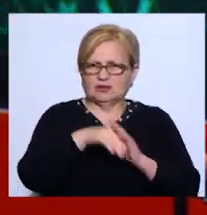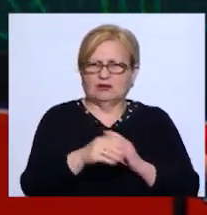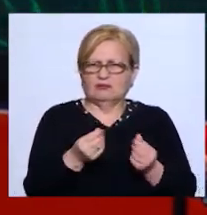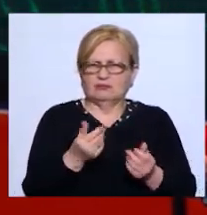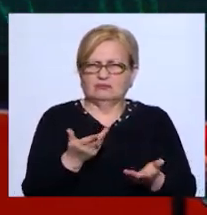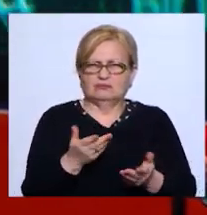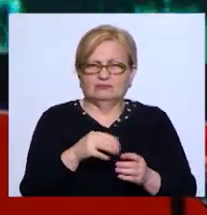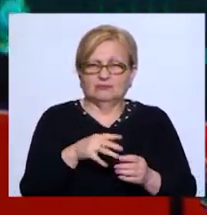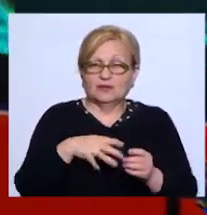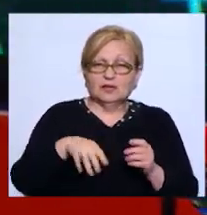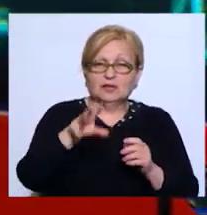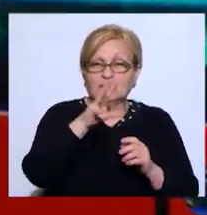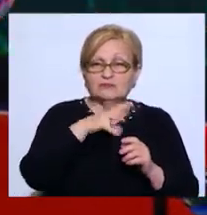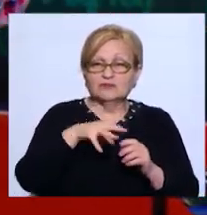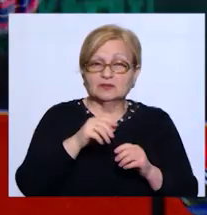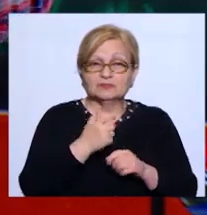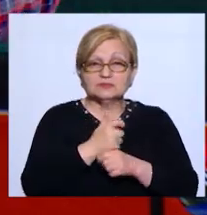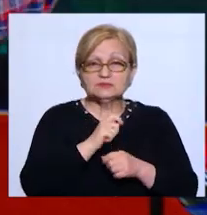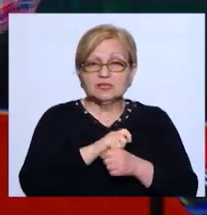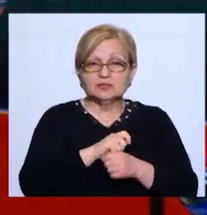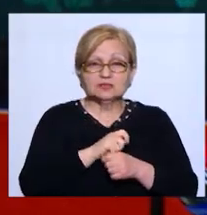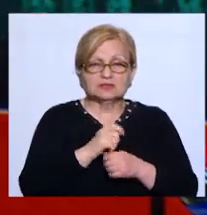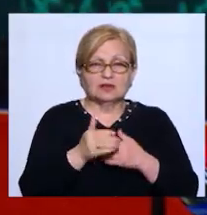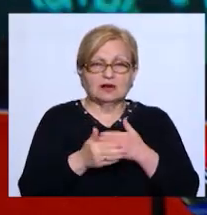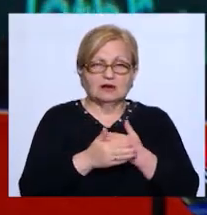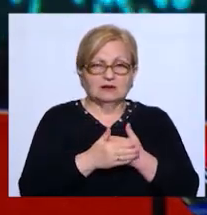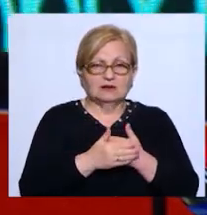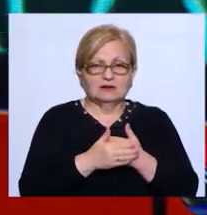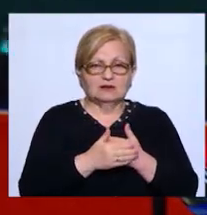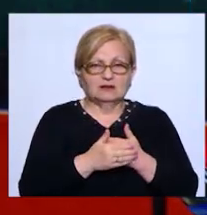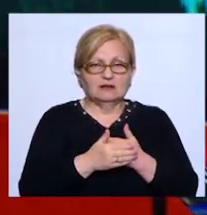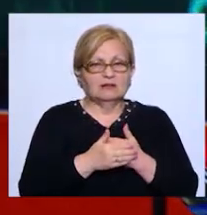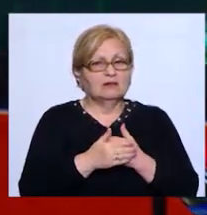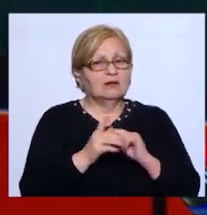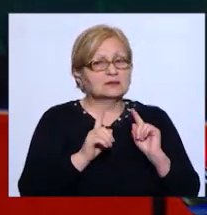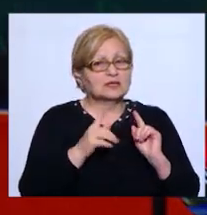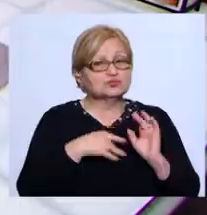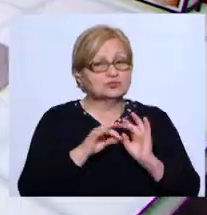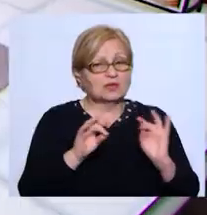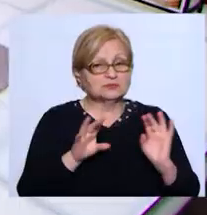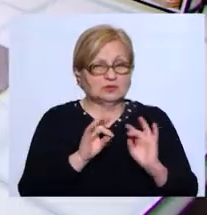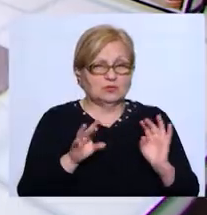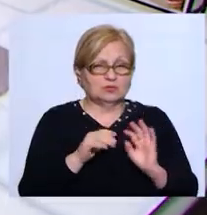წარმოიდგინეთ, ეს ყველაფერი ძალიან ახლოს არის იმასთან, რაზეც მე ხა უნდა გესაუბროთ.